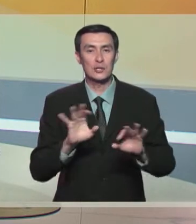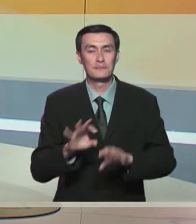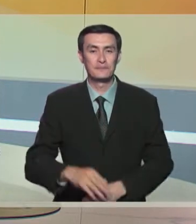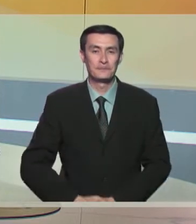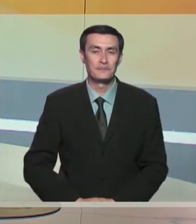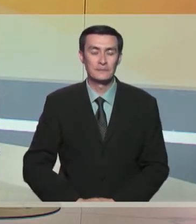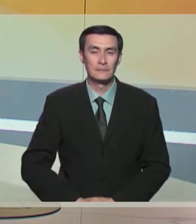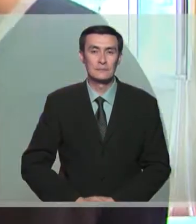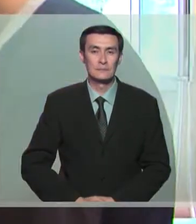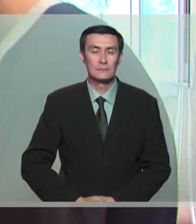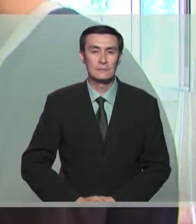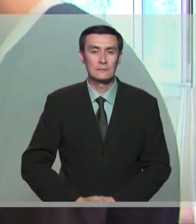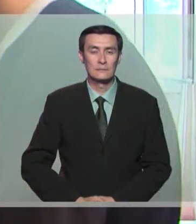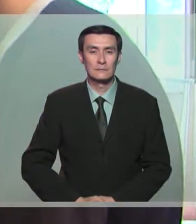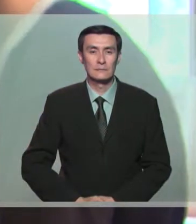Полевая.